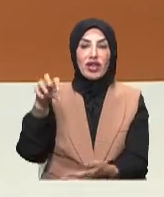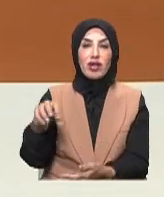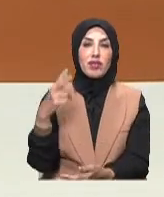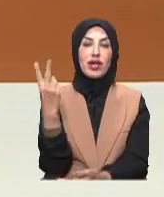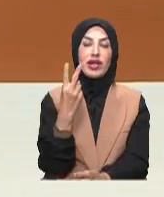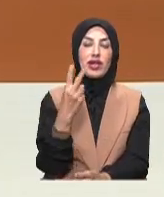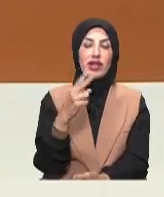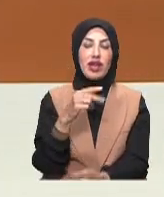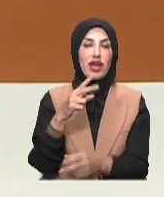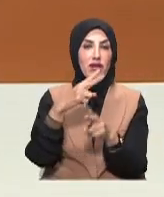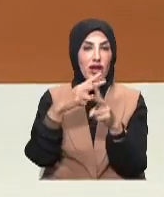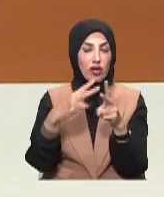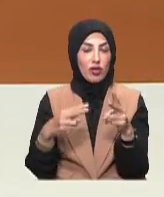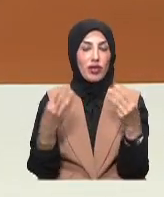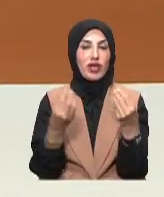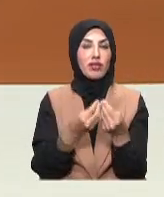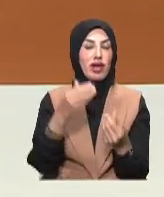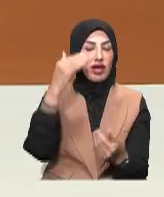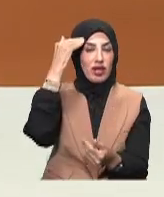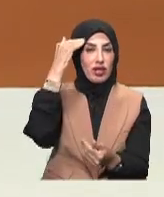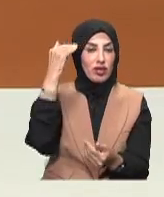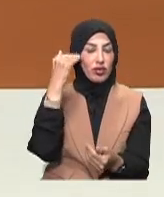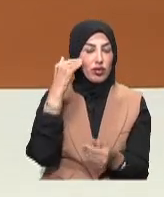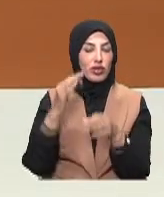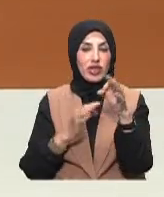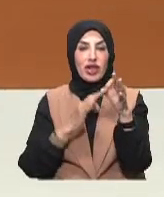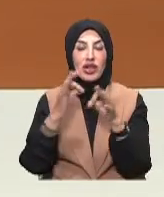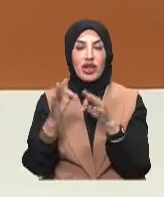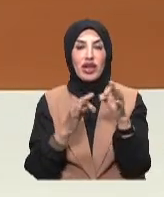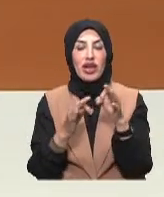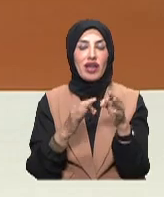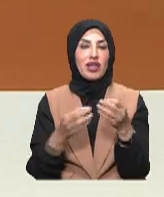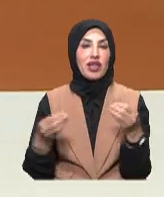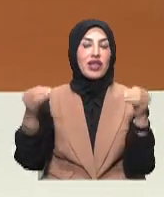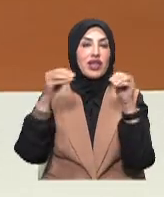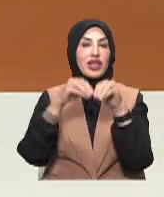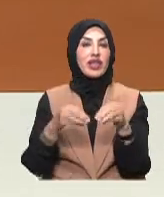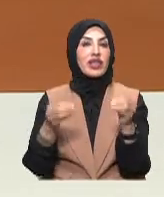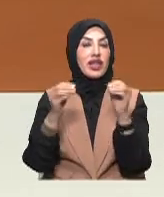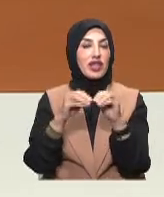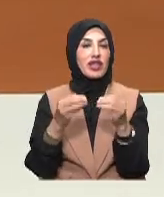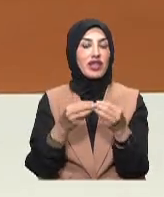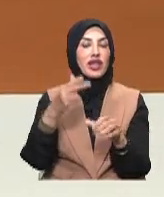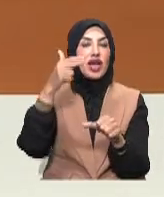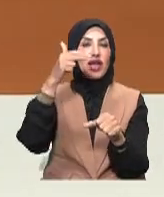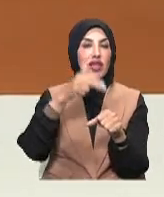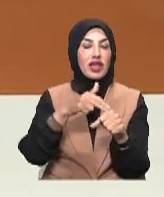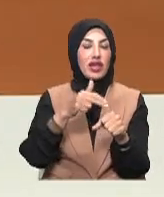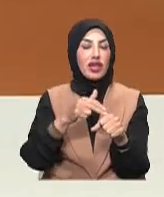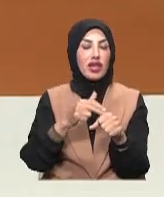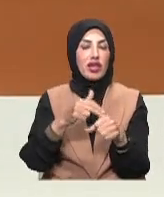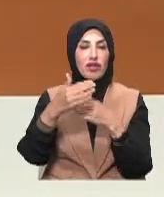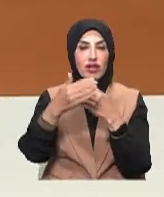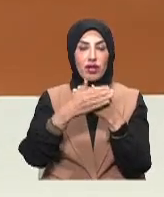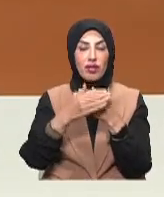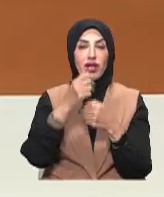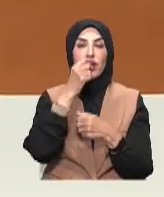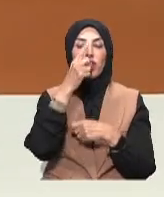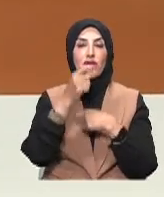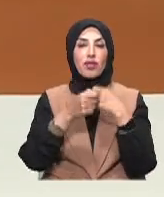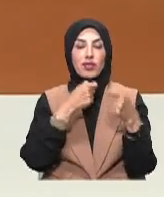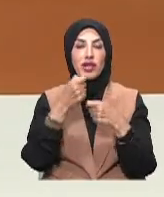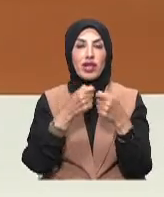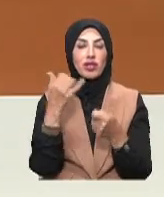لا سما وان هذه الاستراتيجيه تجسد التخزين الاستراتيجي للنفط الخام بالقرب من الاسواق